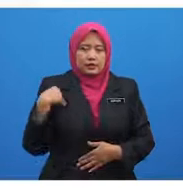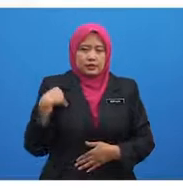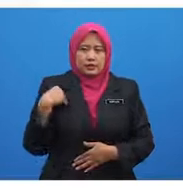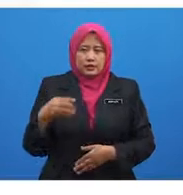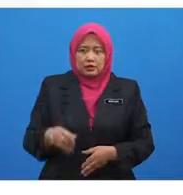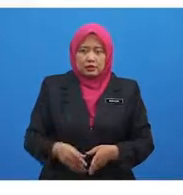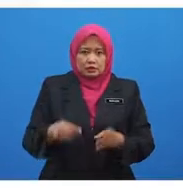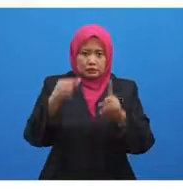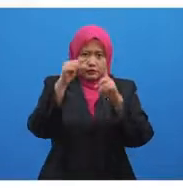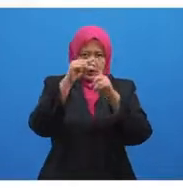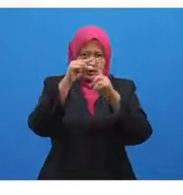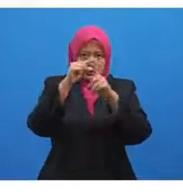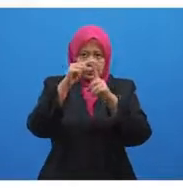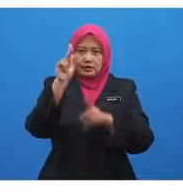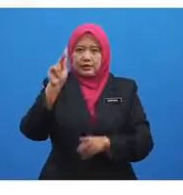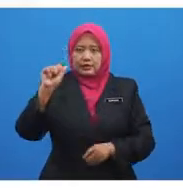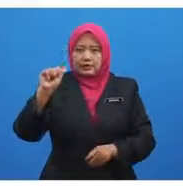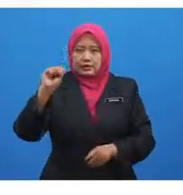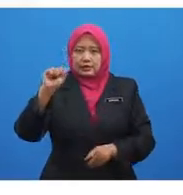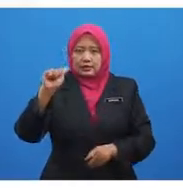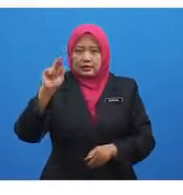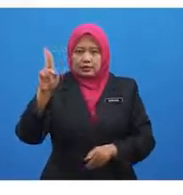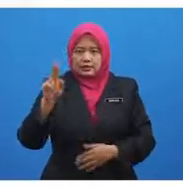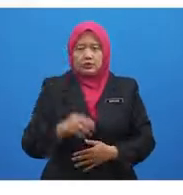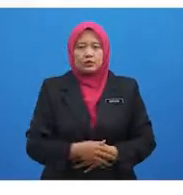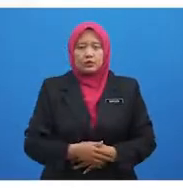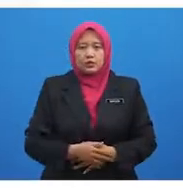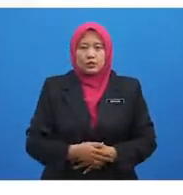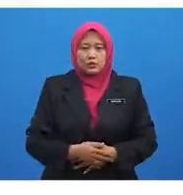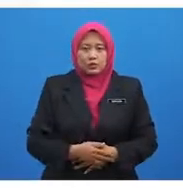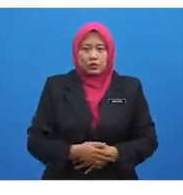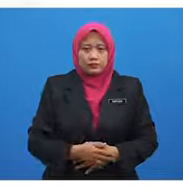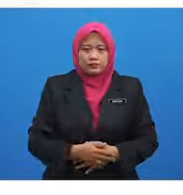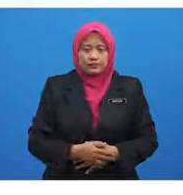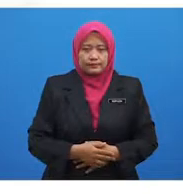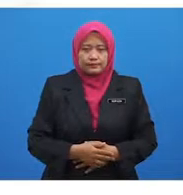kasau lentik helang berbega, pengulangan perkataan kasau.